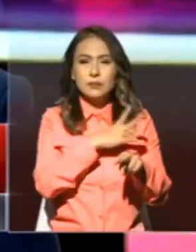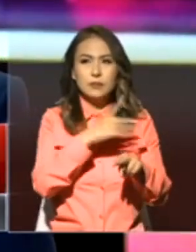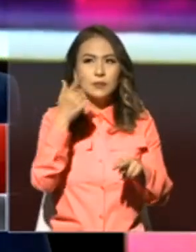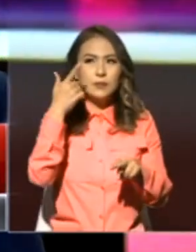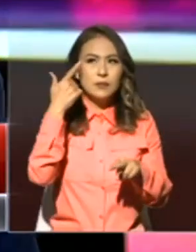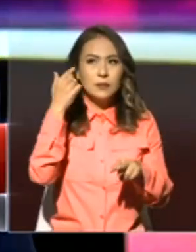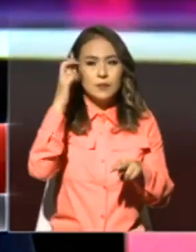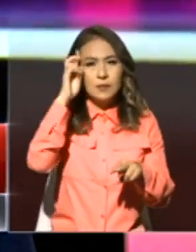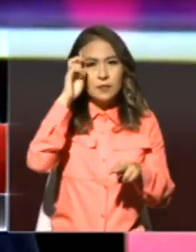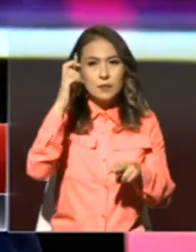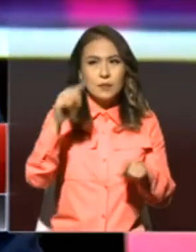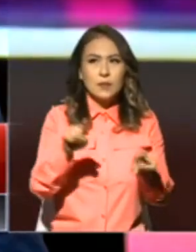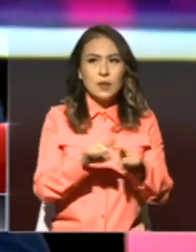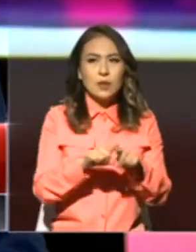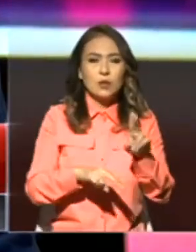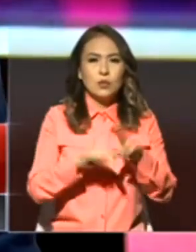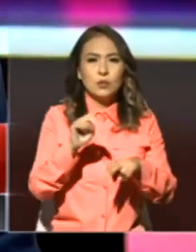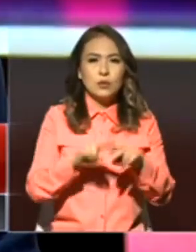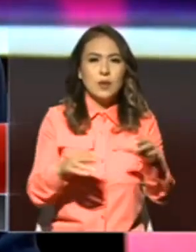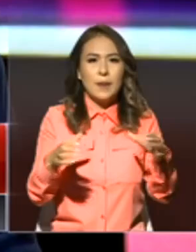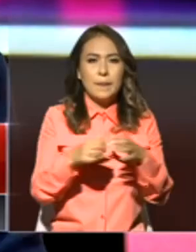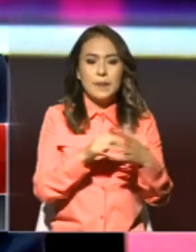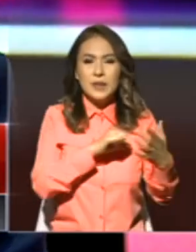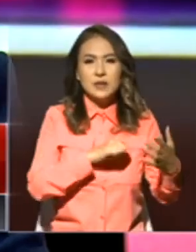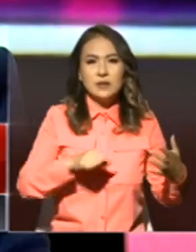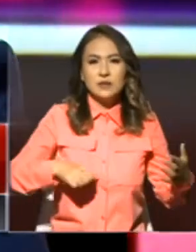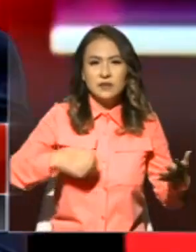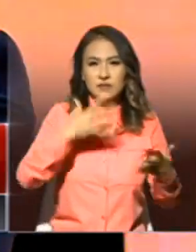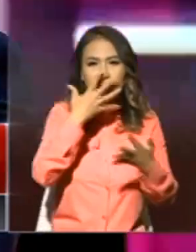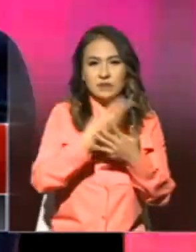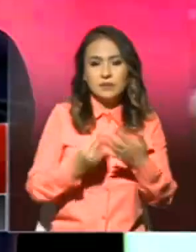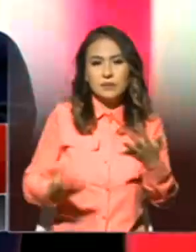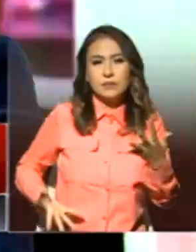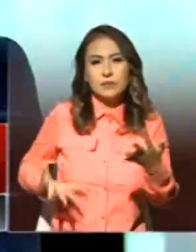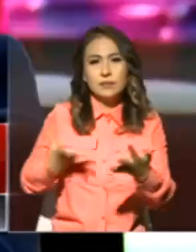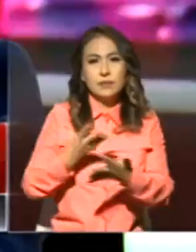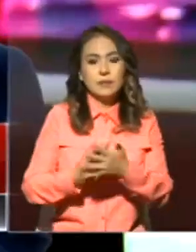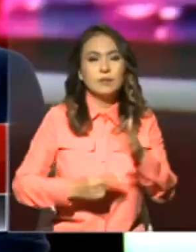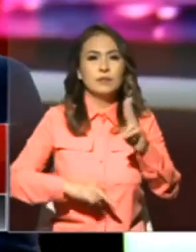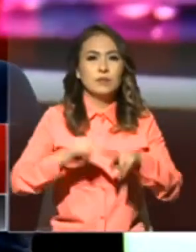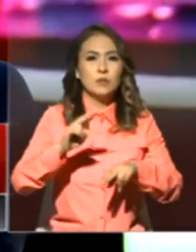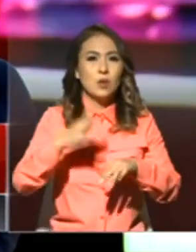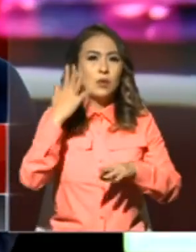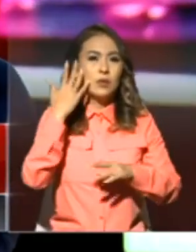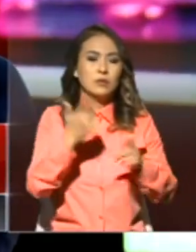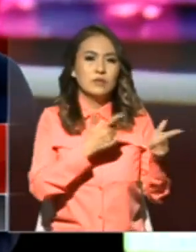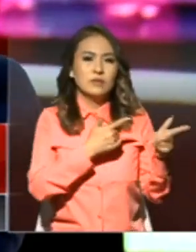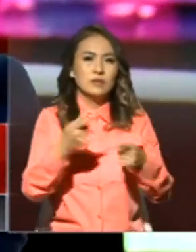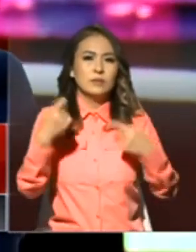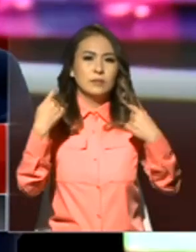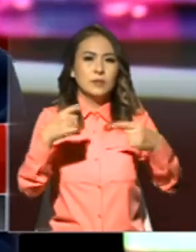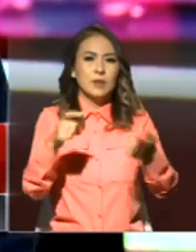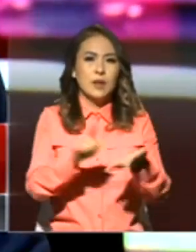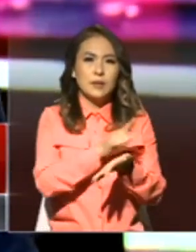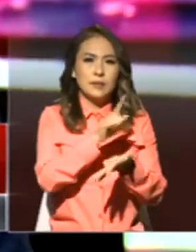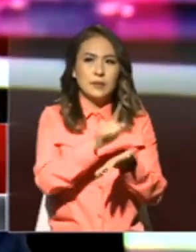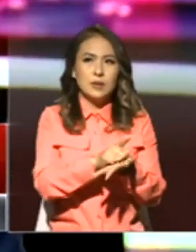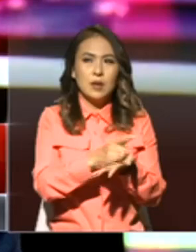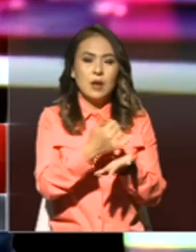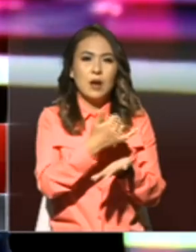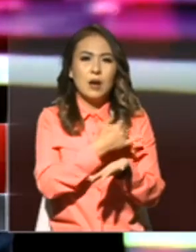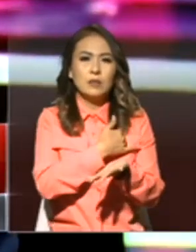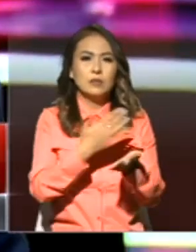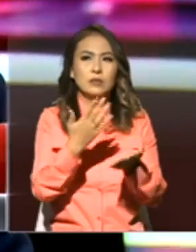алысқа бармай қояйық, былай екен, құрылыс компаниясы өз қалтасындағы өз қаражатына үйді салады екен, ол дайын болғаннан кейін ғана сатуға міндетті екен. А бізде